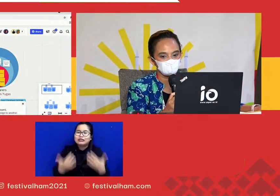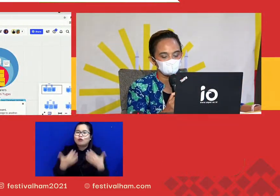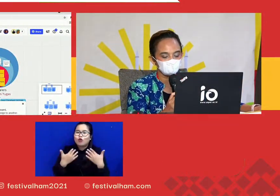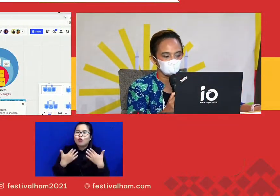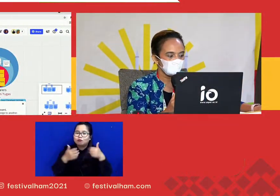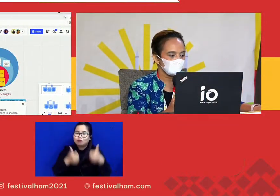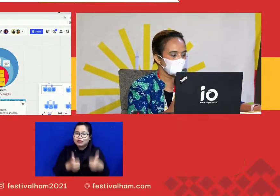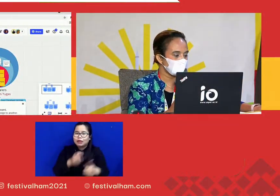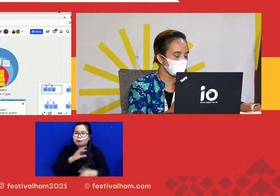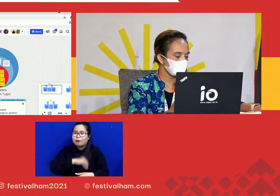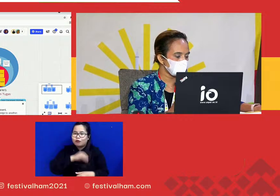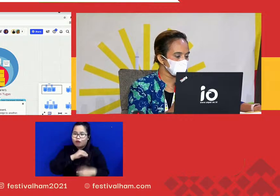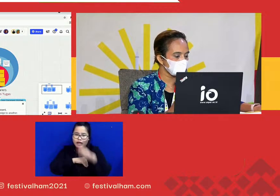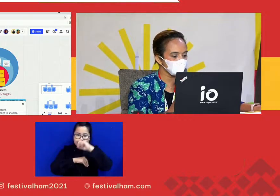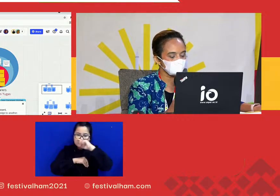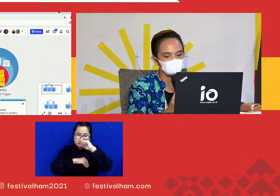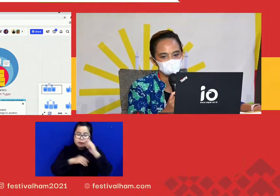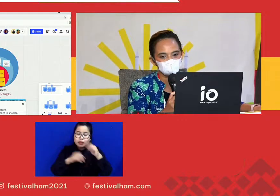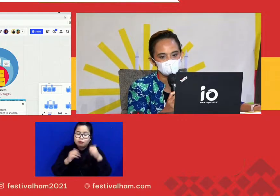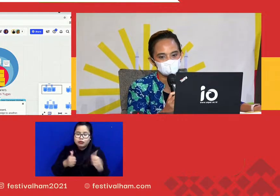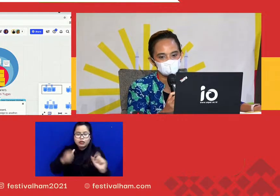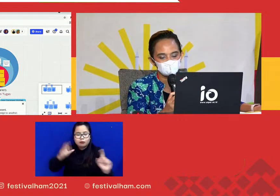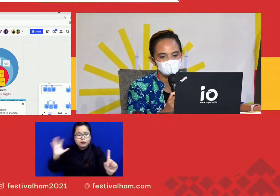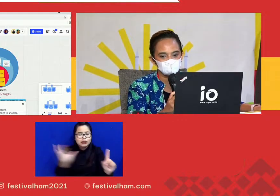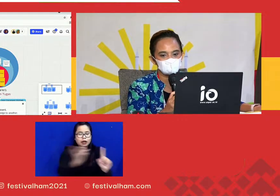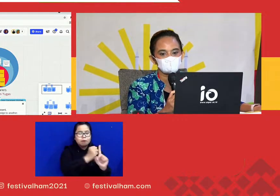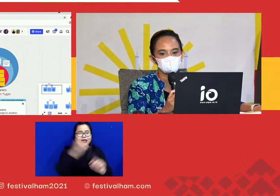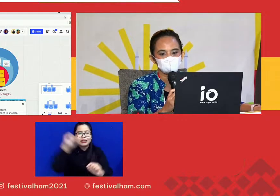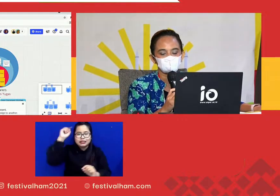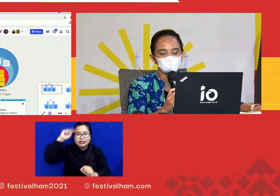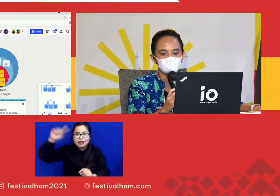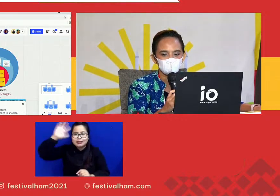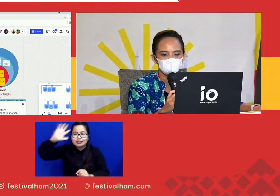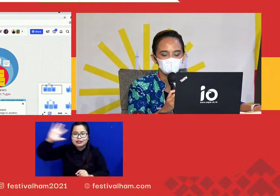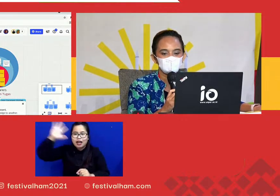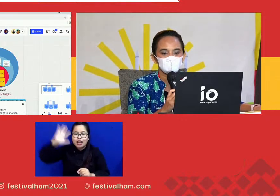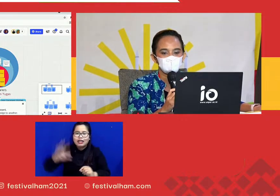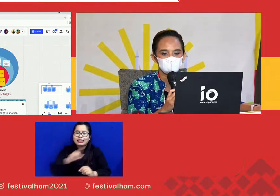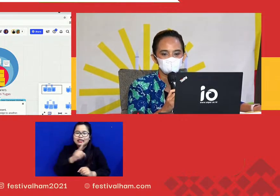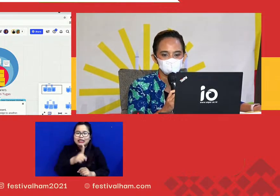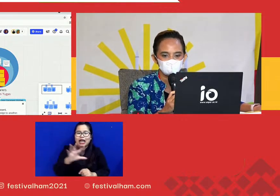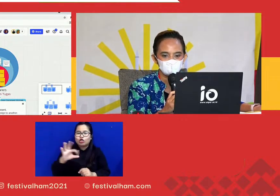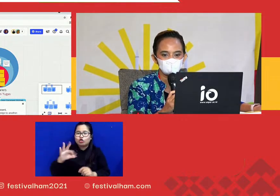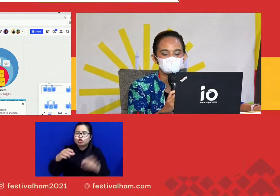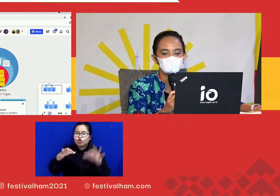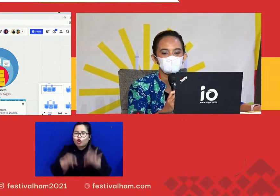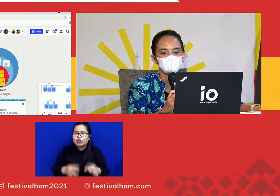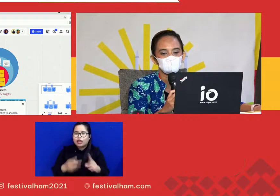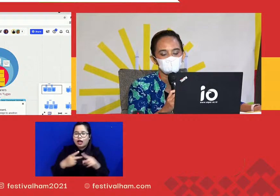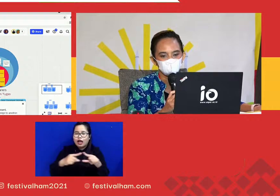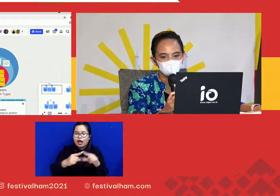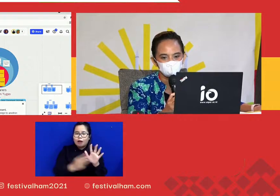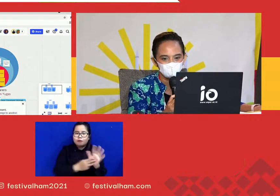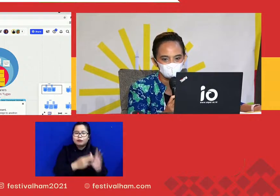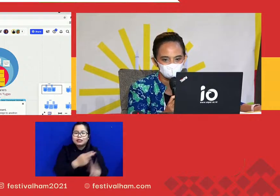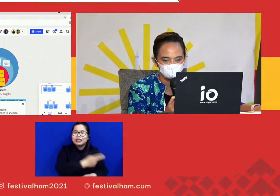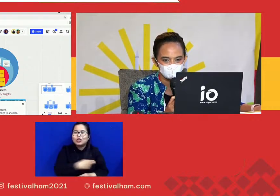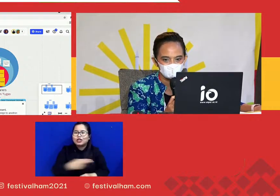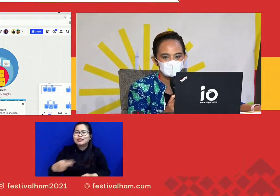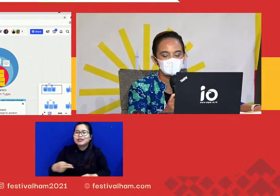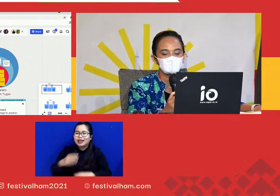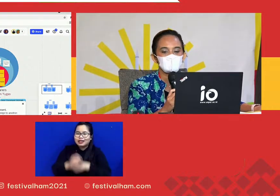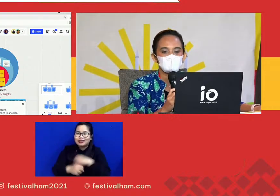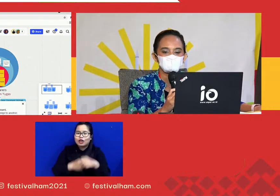dimanfaatkan untuk mencapai cita-cita kita 100 kota HAM di Indonesia di tahun